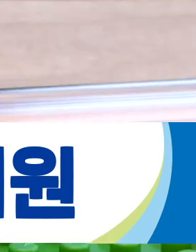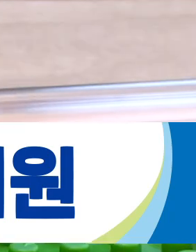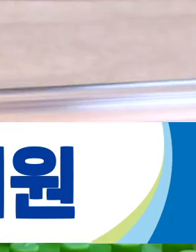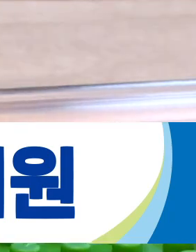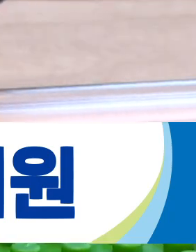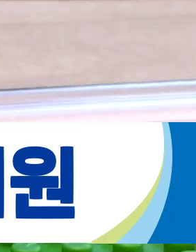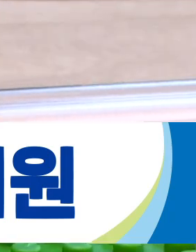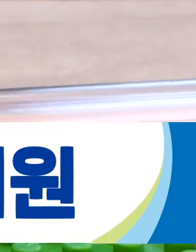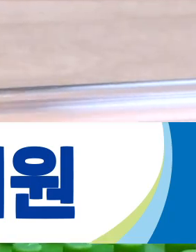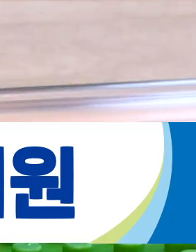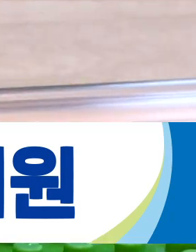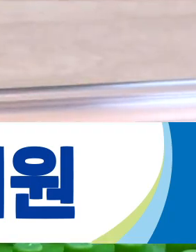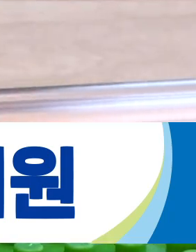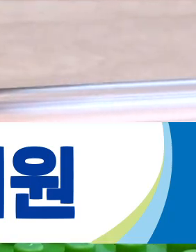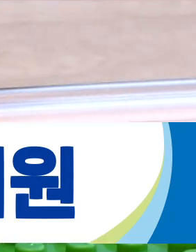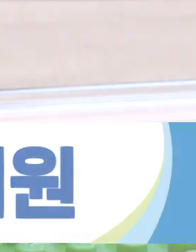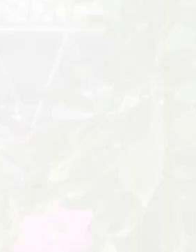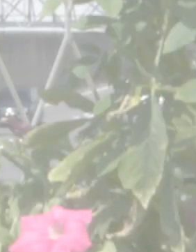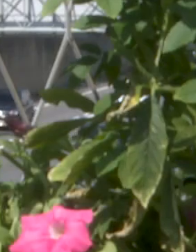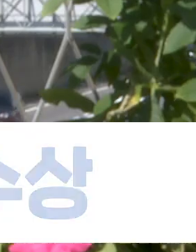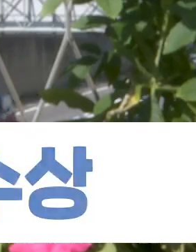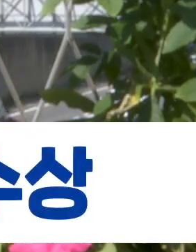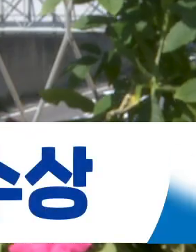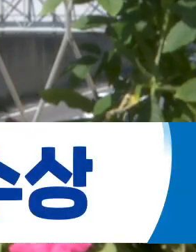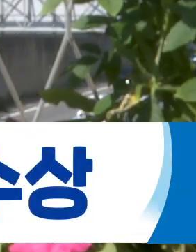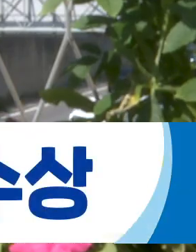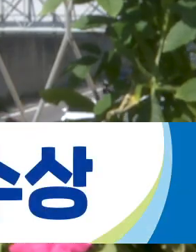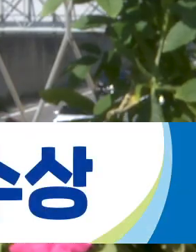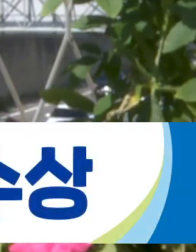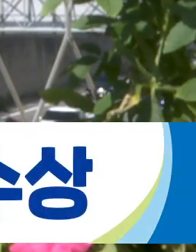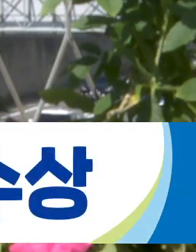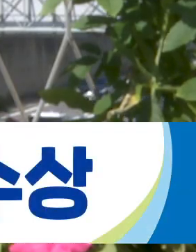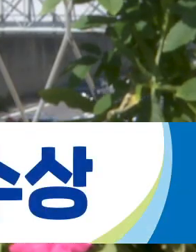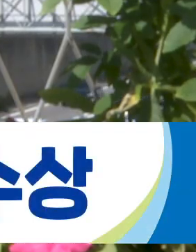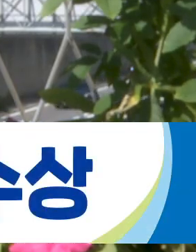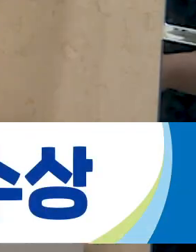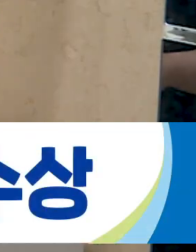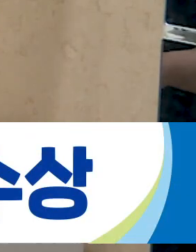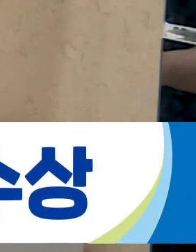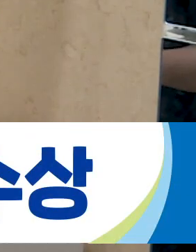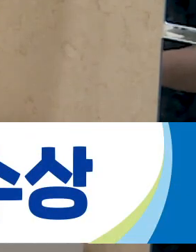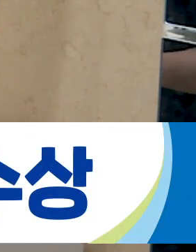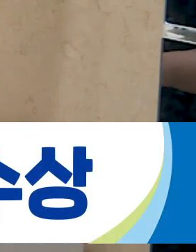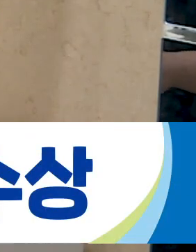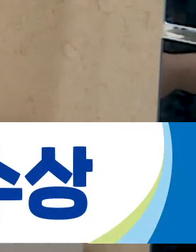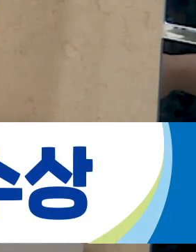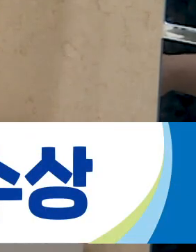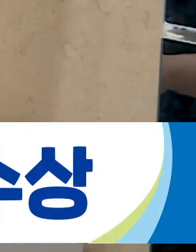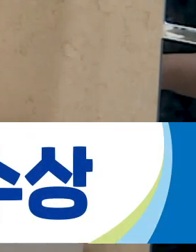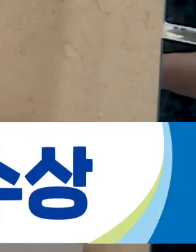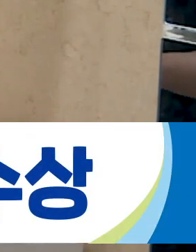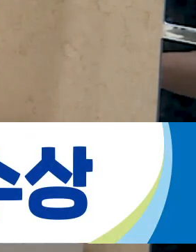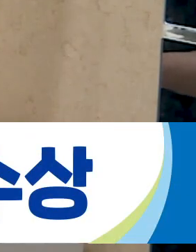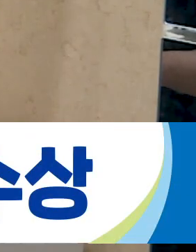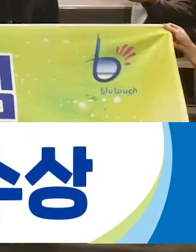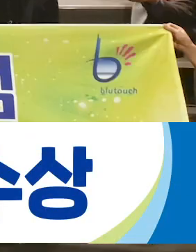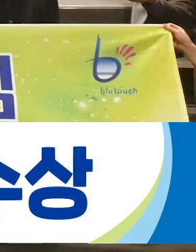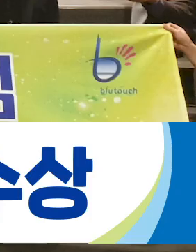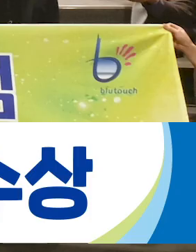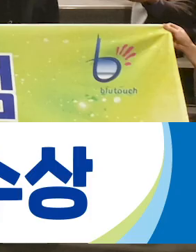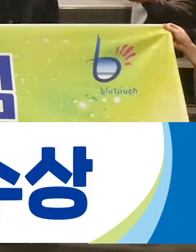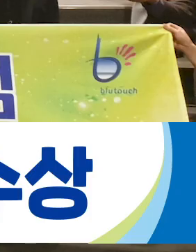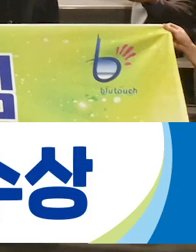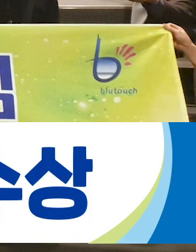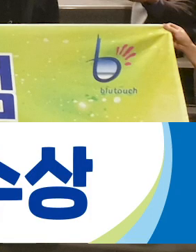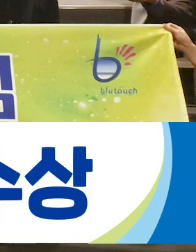인력 31명을 지원합니다 공대 인구가 자살 예방 사업 우수 지자체로 2년 연속 보건복지부 장관